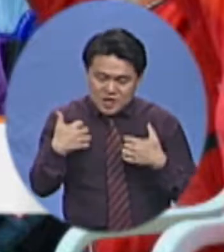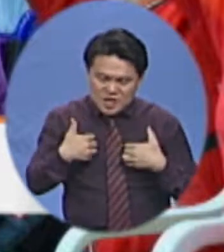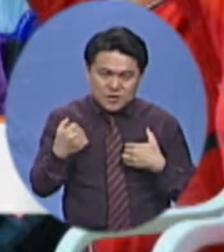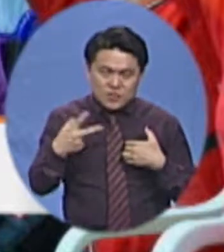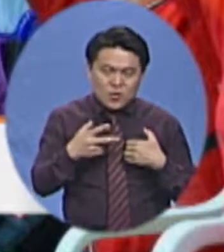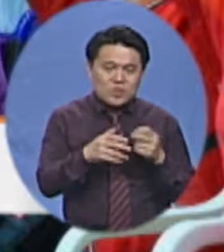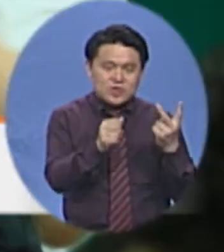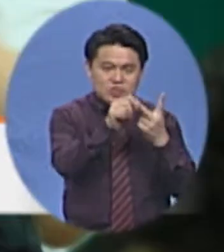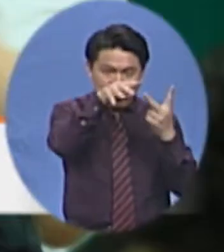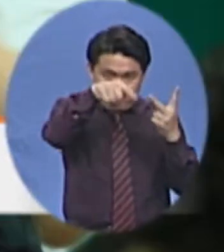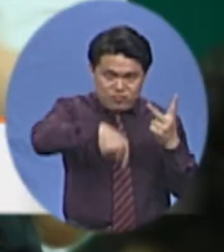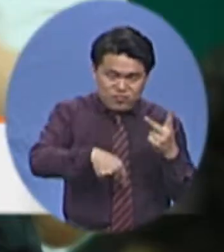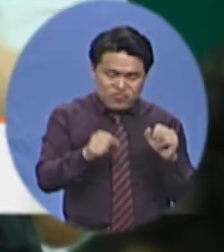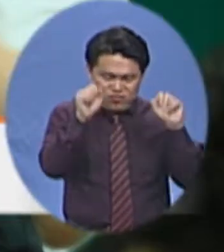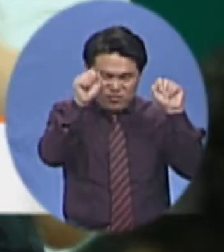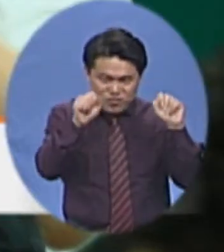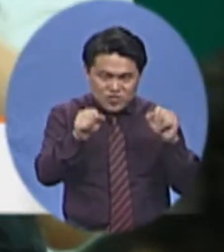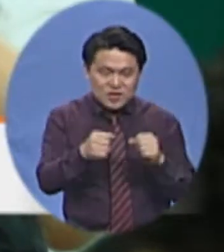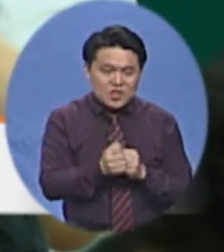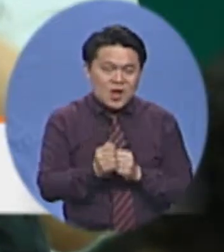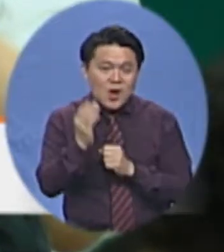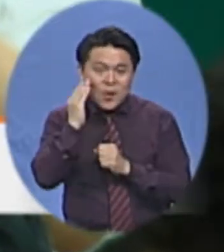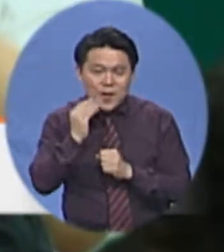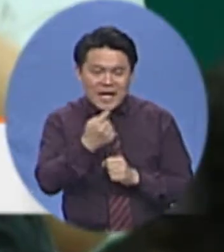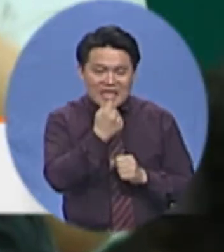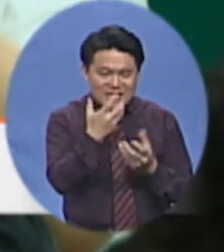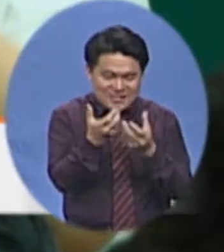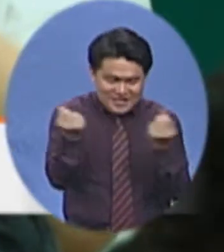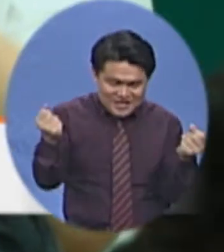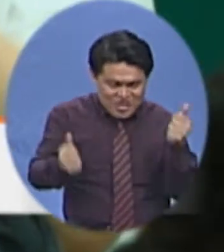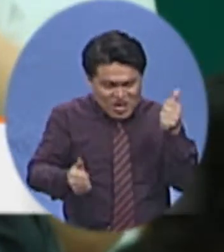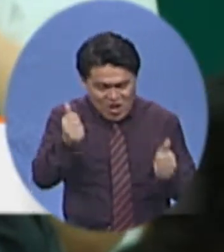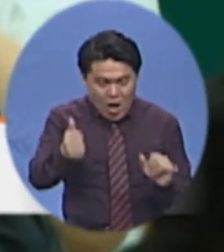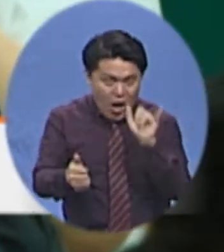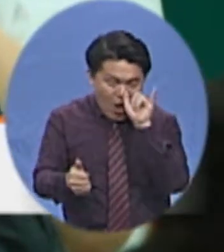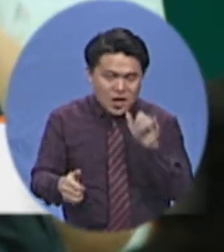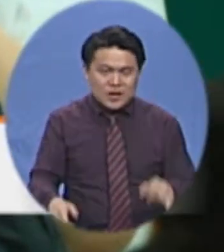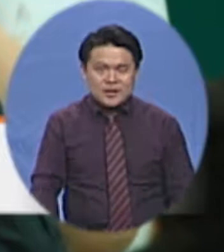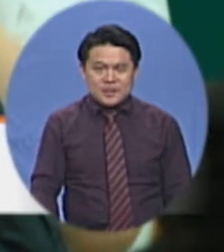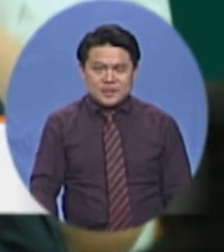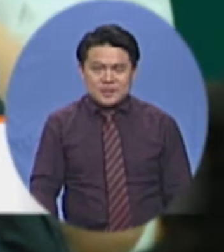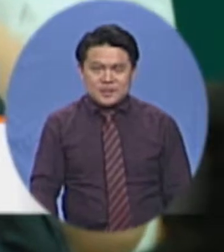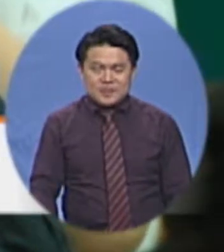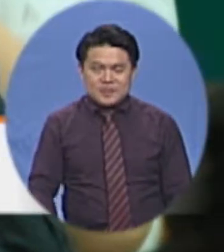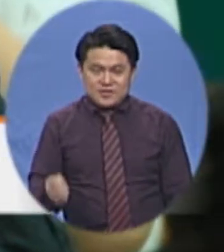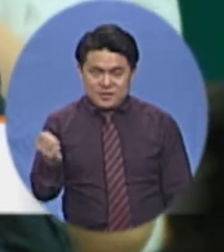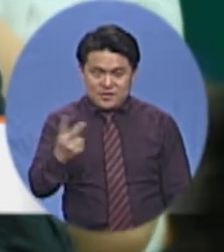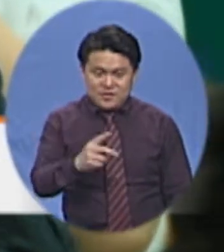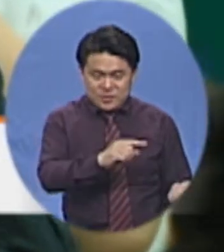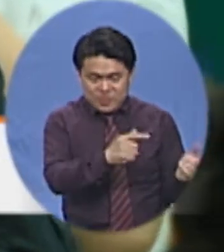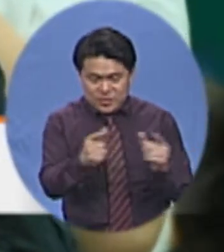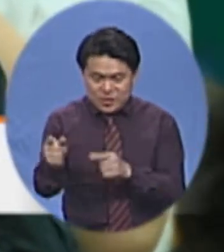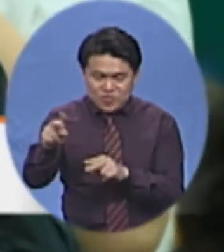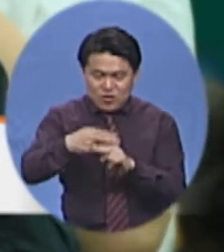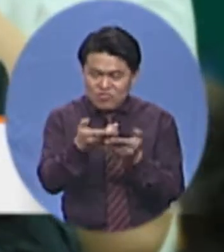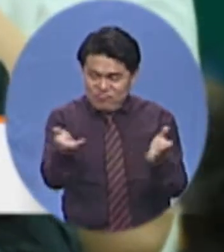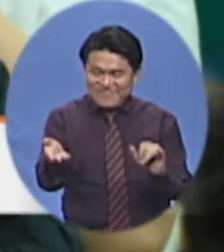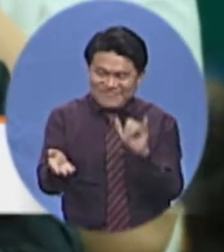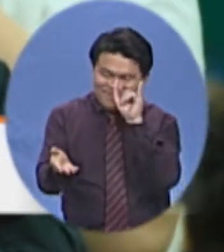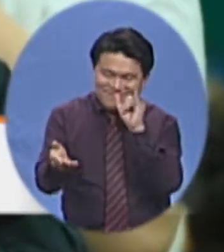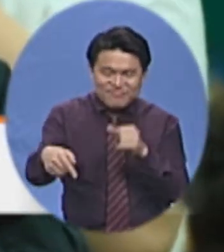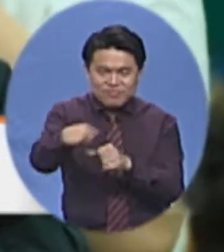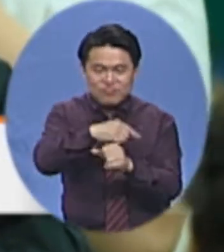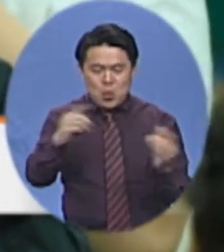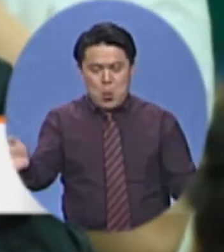명랑 운동회는 청팀과 백팀으로 자웅을 겨루는 단체 게임을 진행했습니다. 또한 다양한 경품이 제공돼